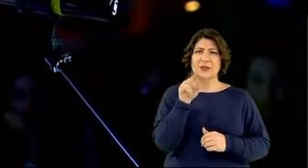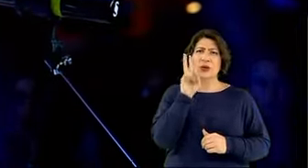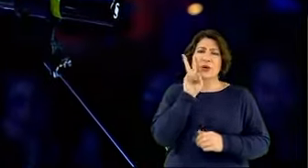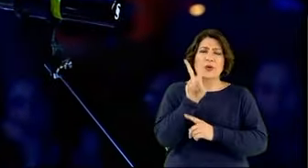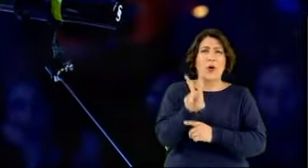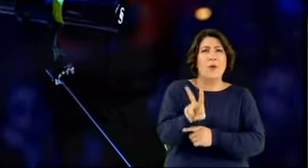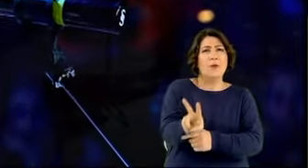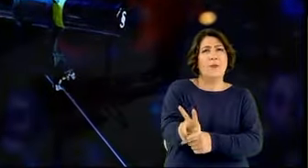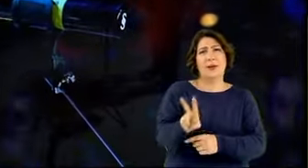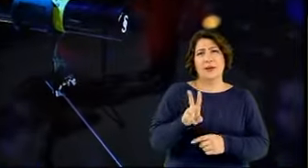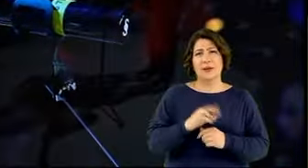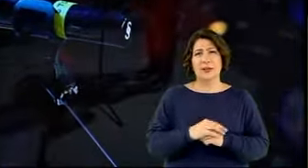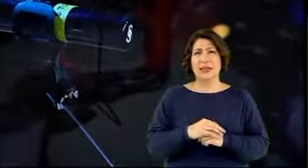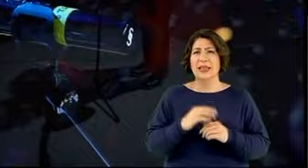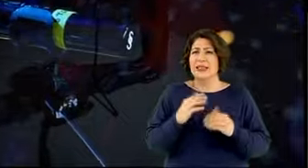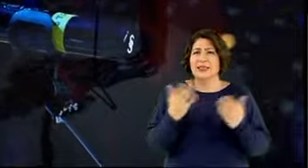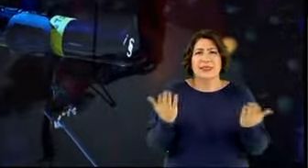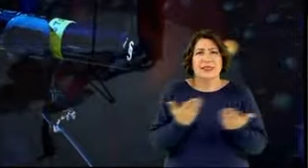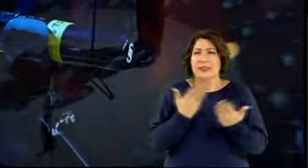görmeye ne